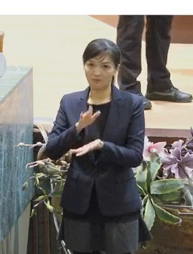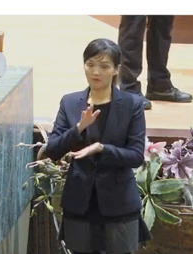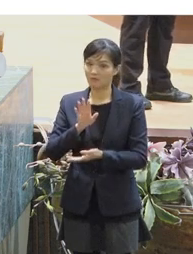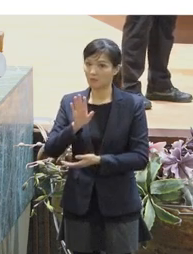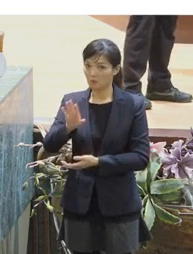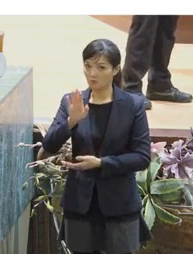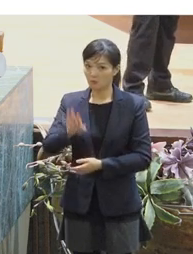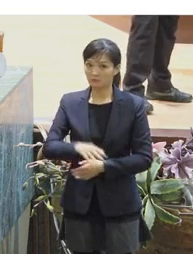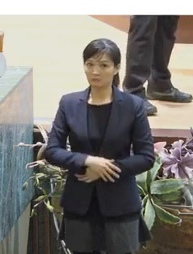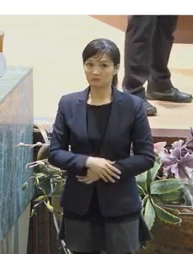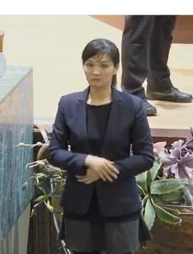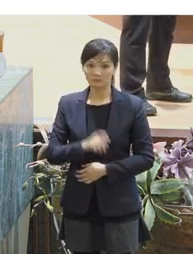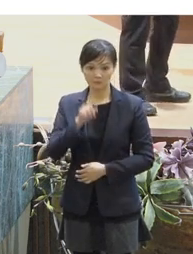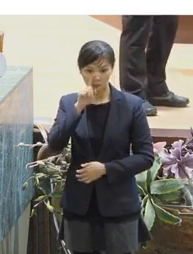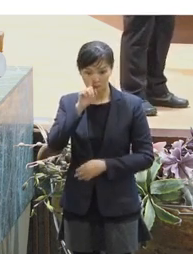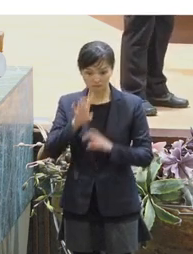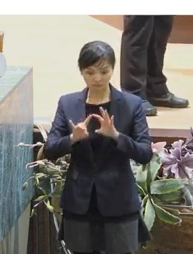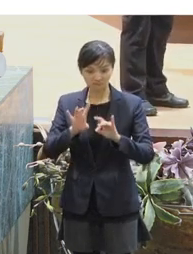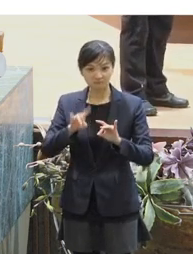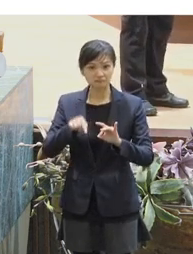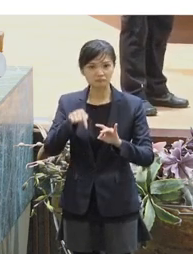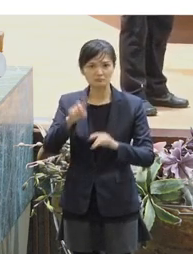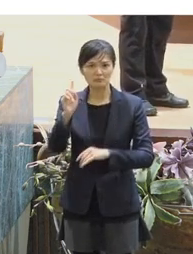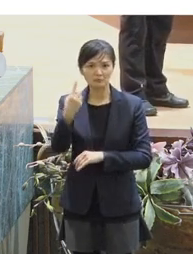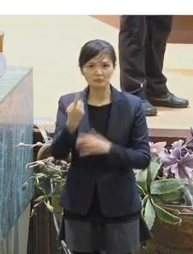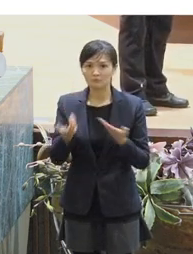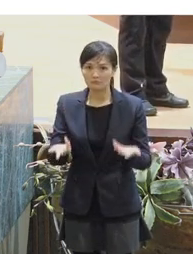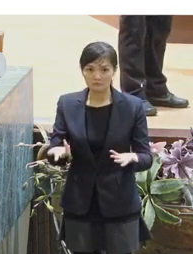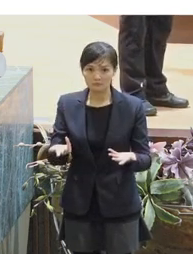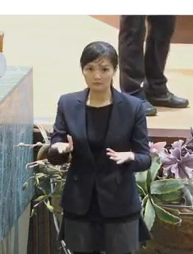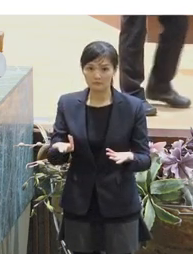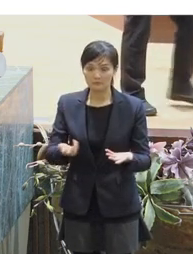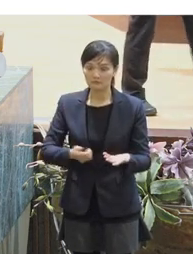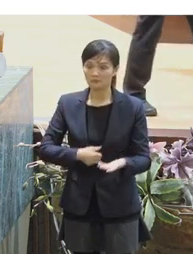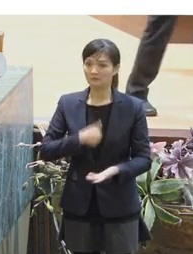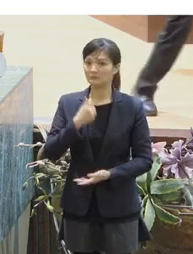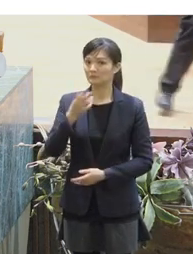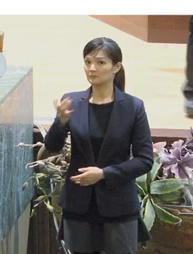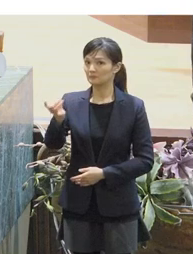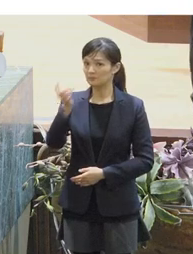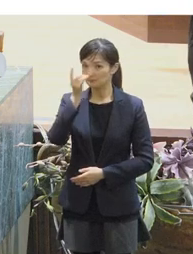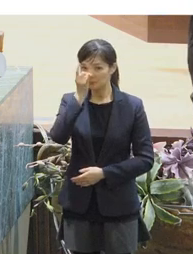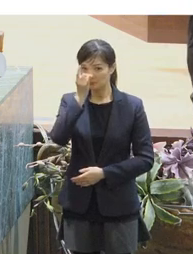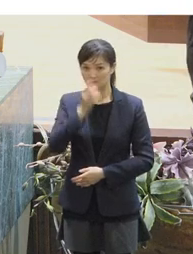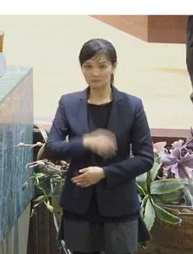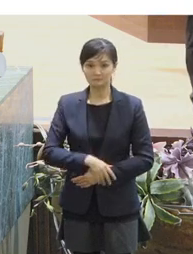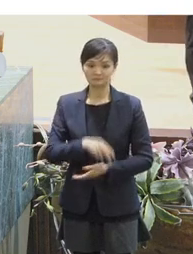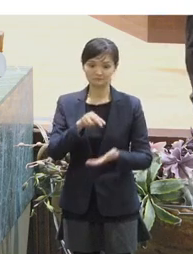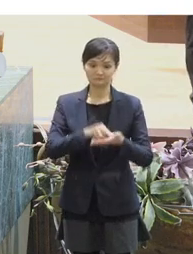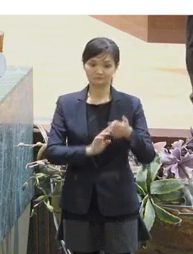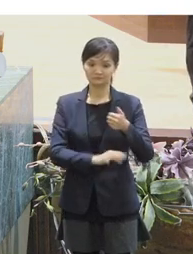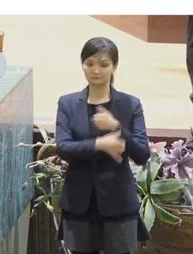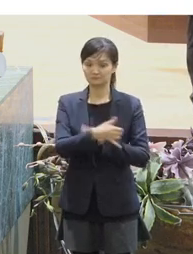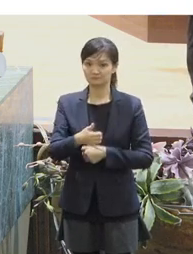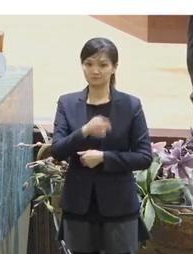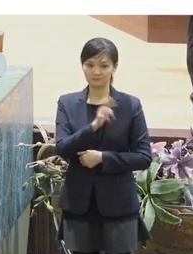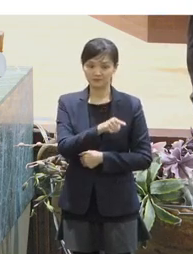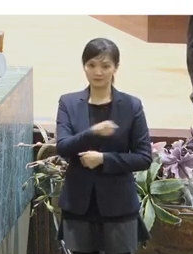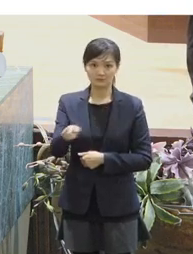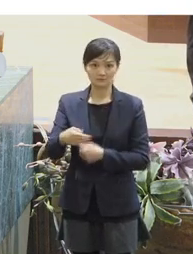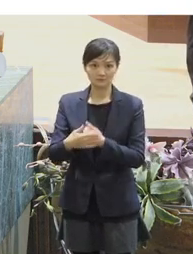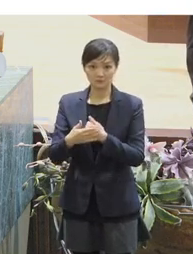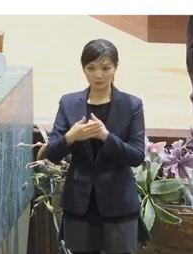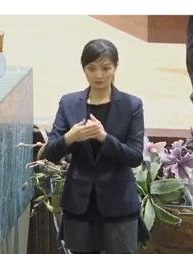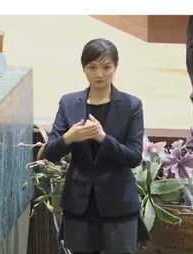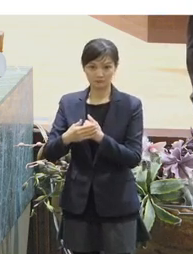好，那这个污泥是什么？真相大白，是我们透过立法员去调检察官